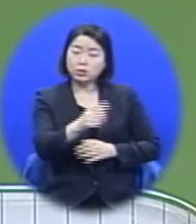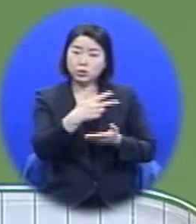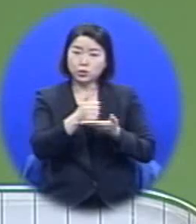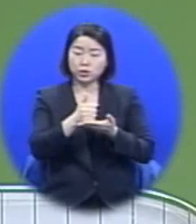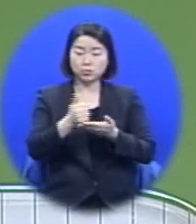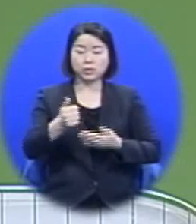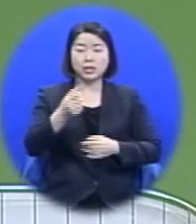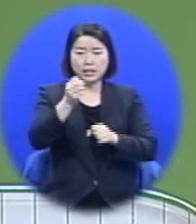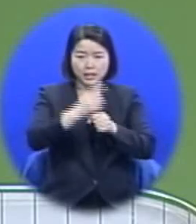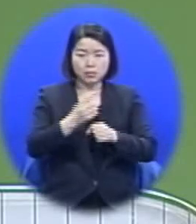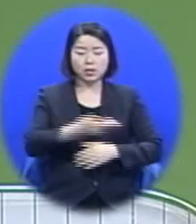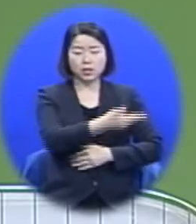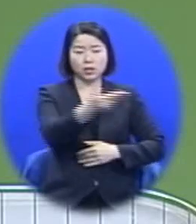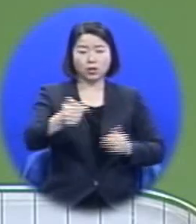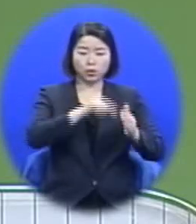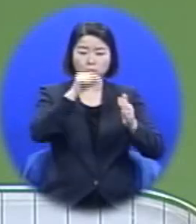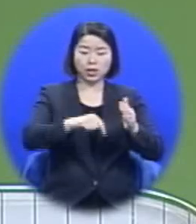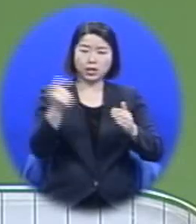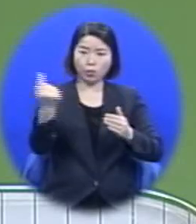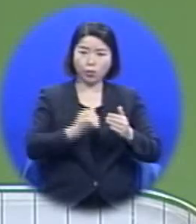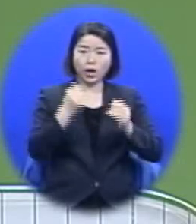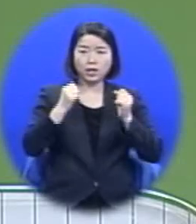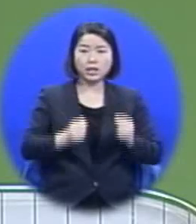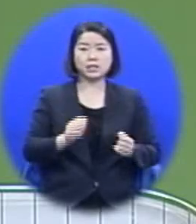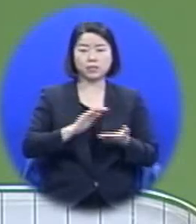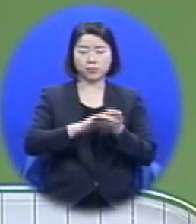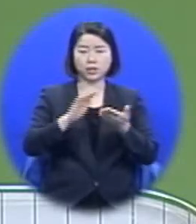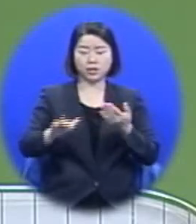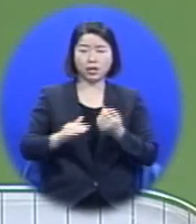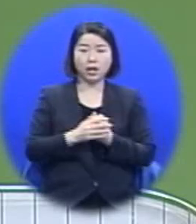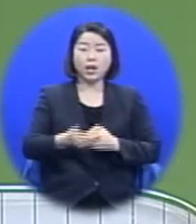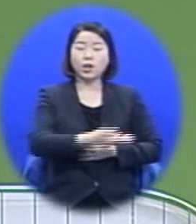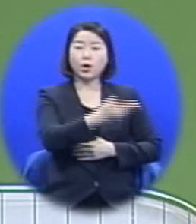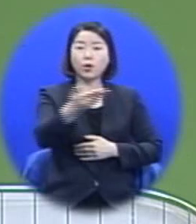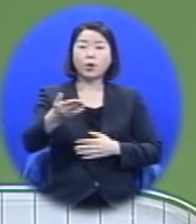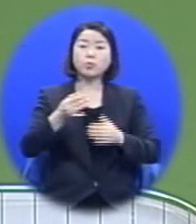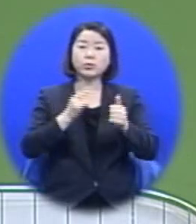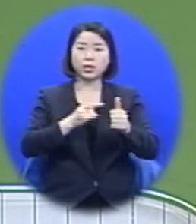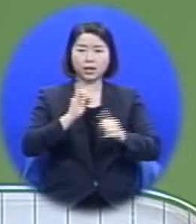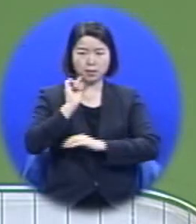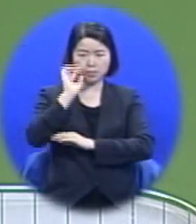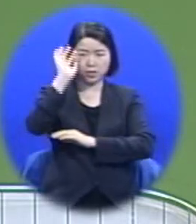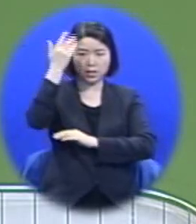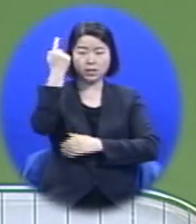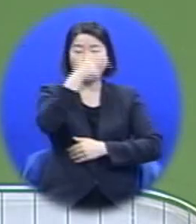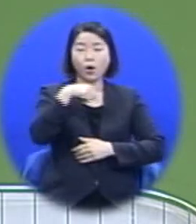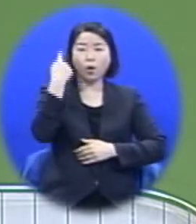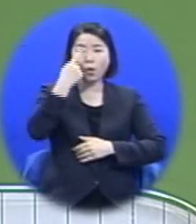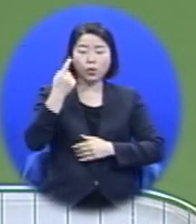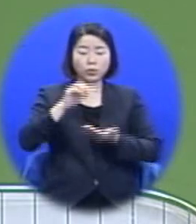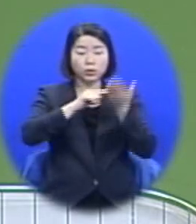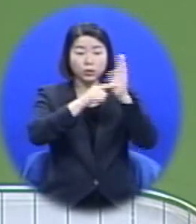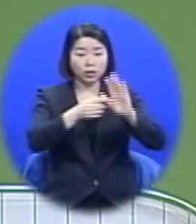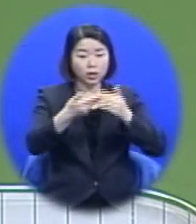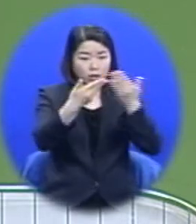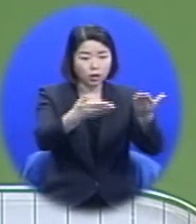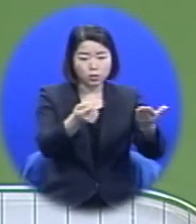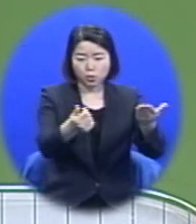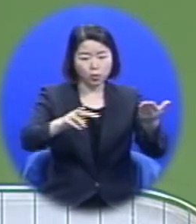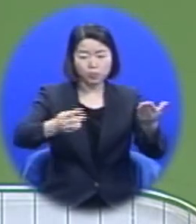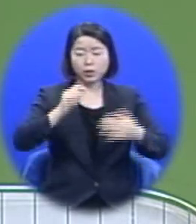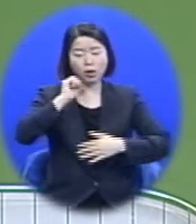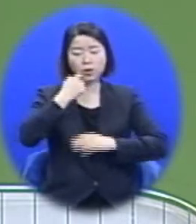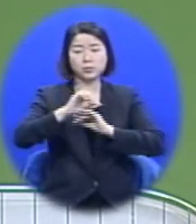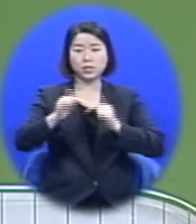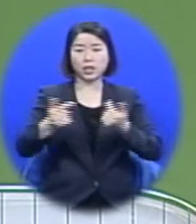이미 여러분 안에 와 계세요 여러분에게 빛난 얼굴을 여러 보여주시는 일이 조금 더 어렵지 않으세요